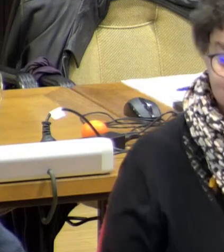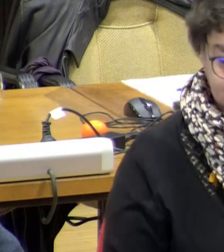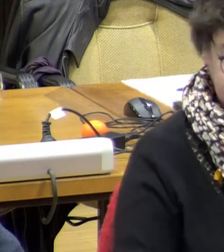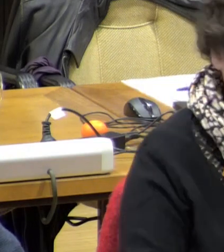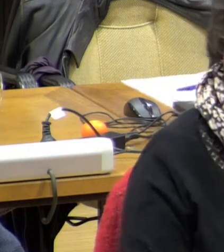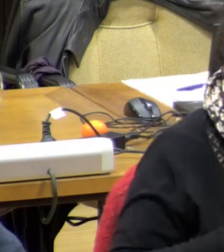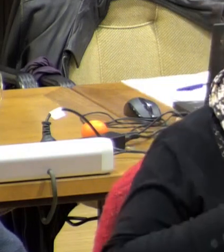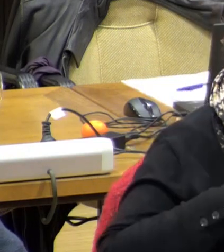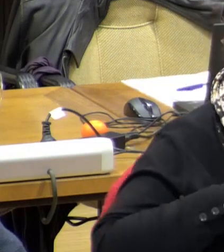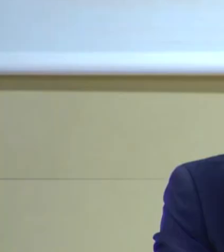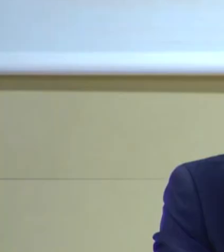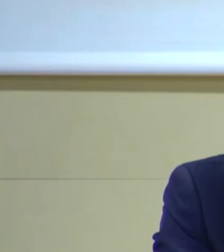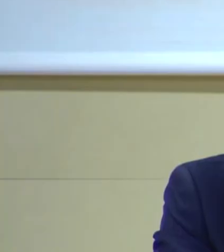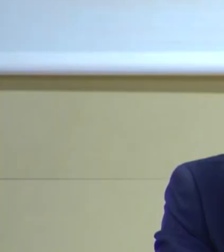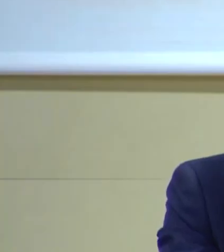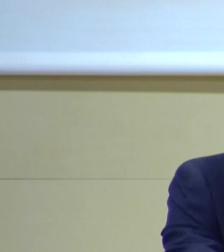avant